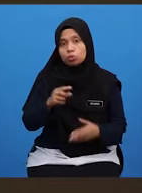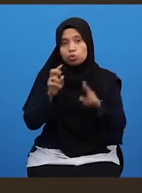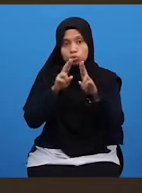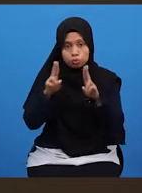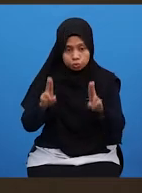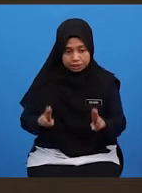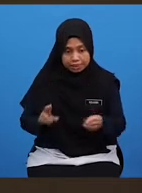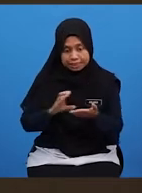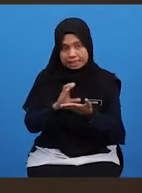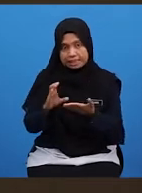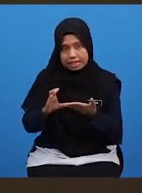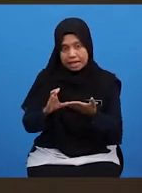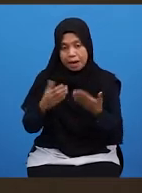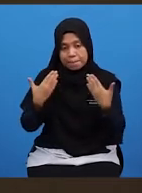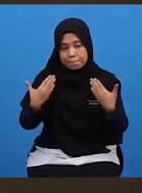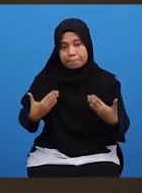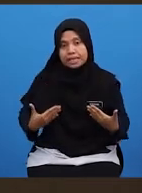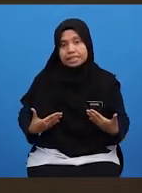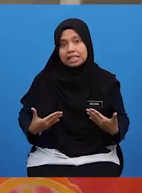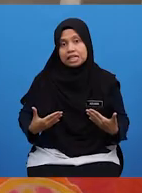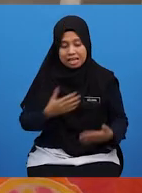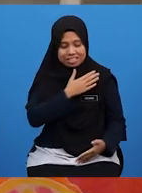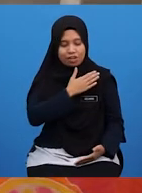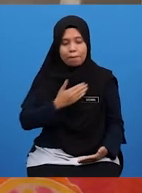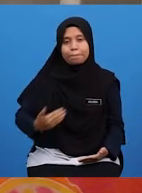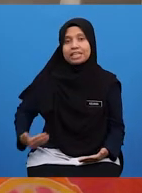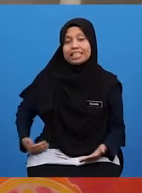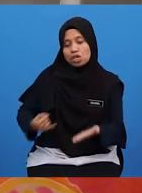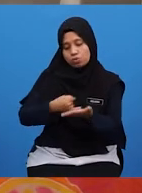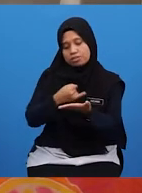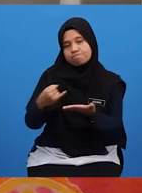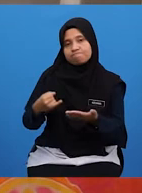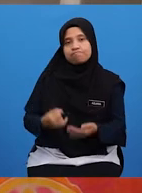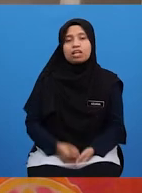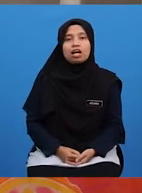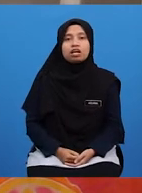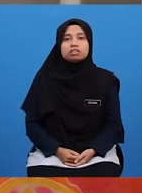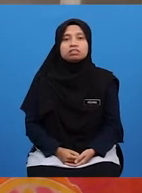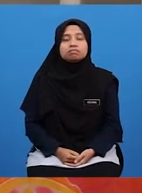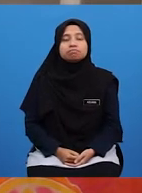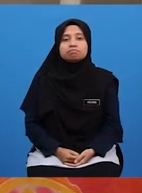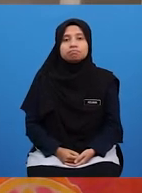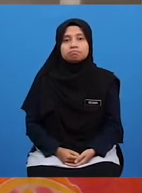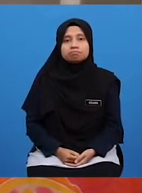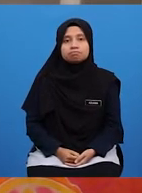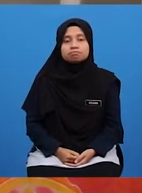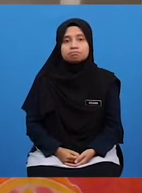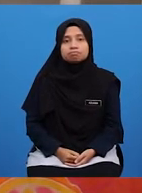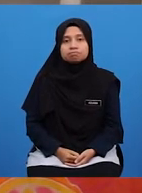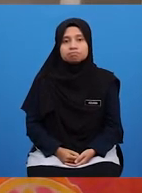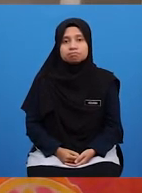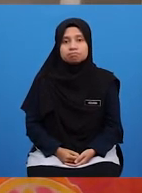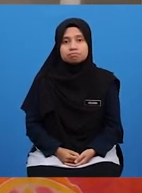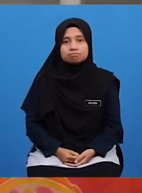ujian cantingan lilin batik lukis. Bagus! murid-murid sudah tahu alatan dan bahan